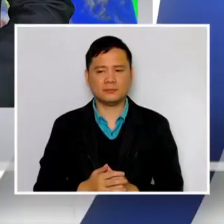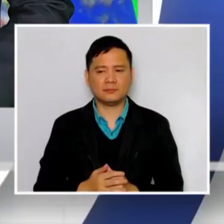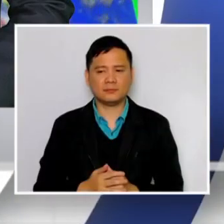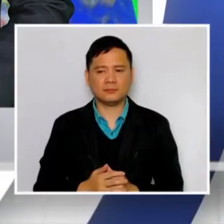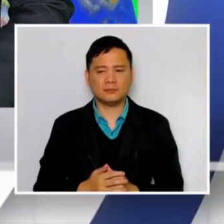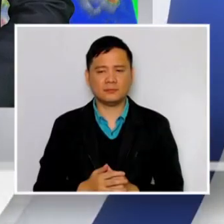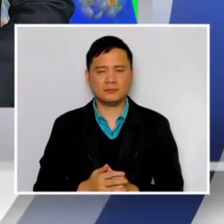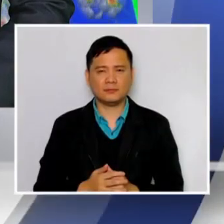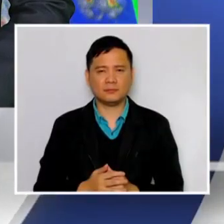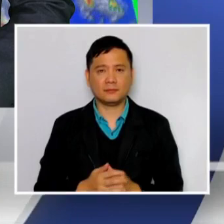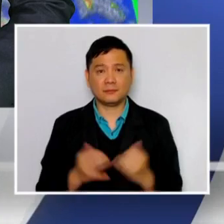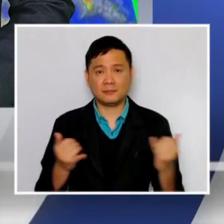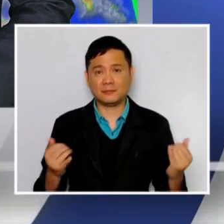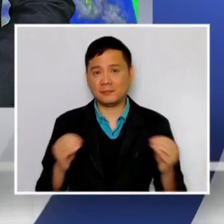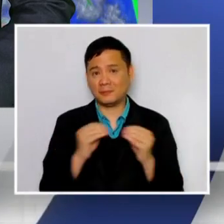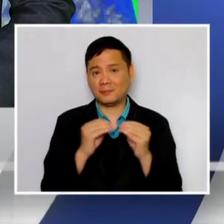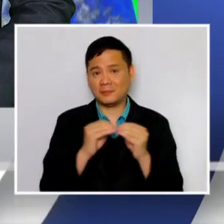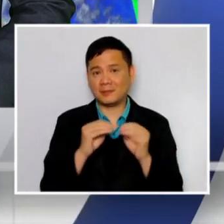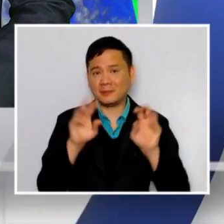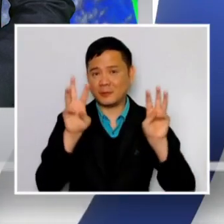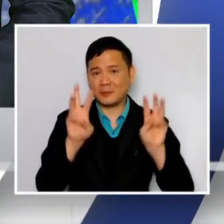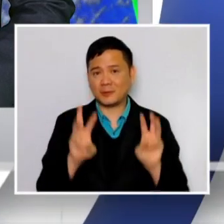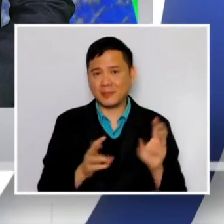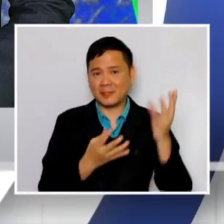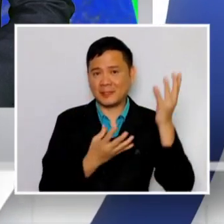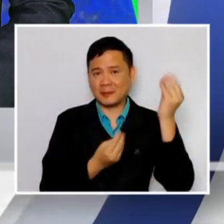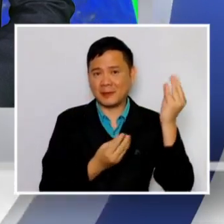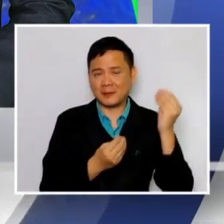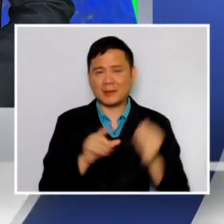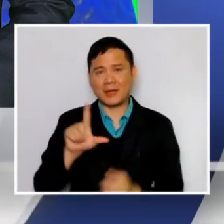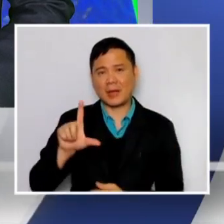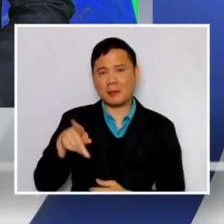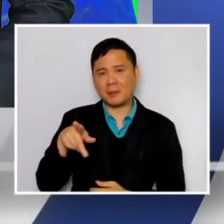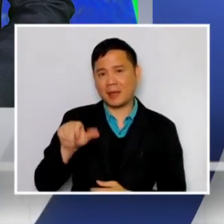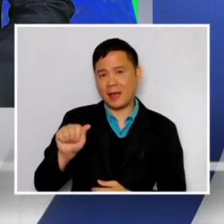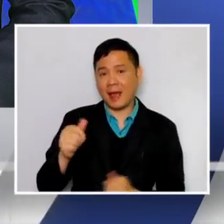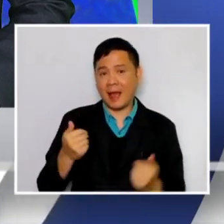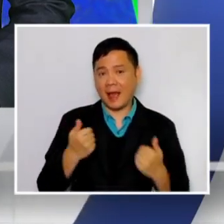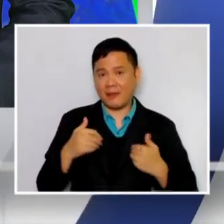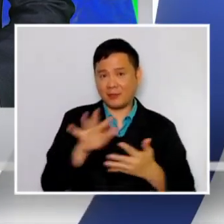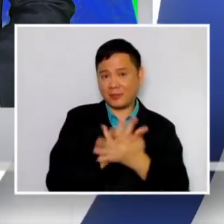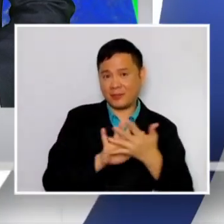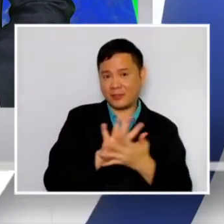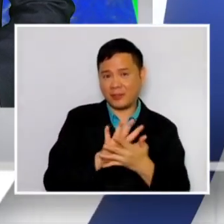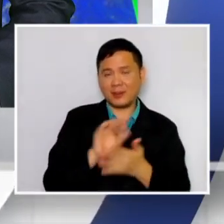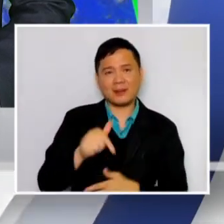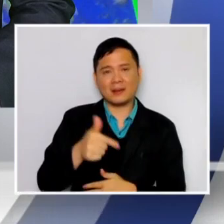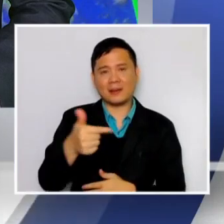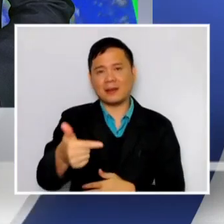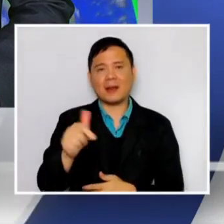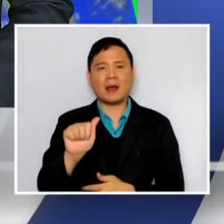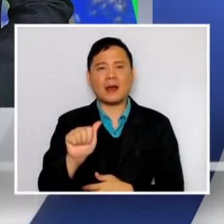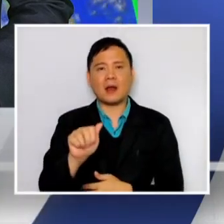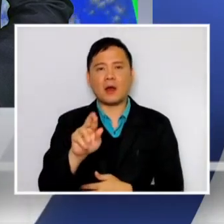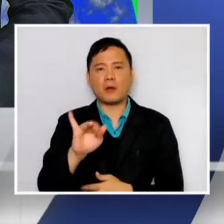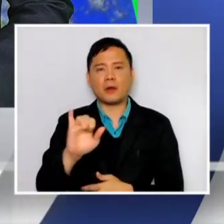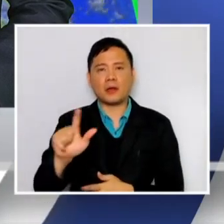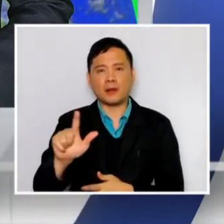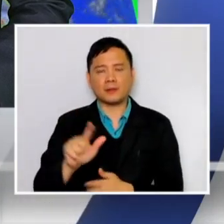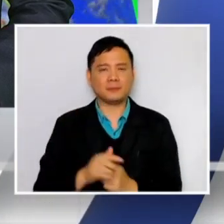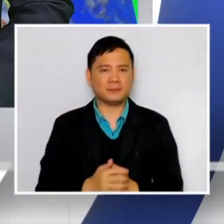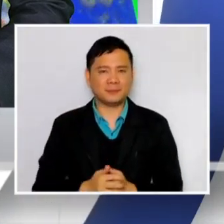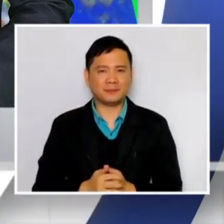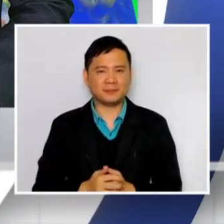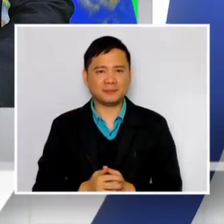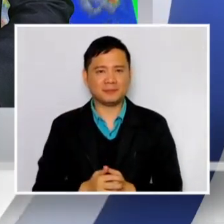Alamin po natin ang update sa binabantayang low pressure area mula kay ABS-CBN resident meteorologist Ariel Rojas.